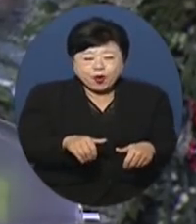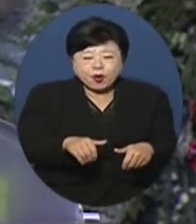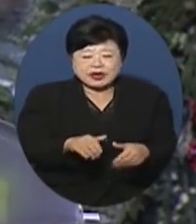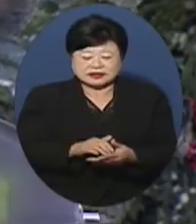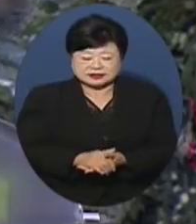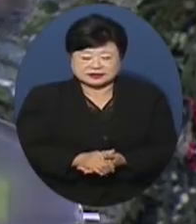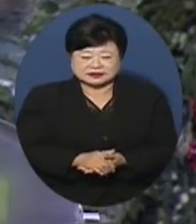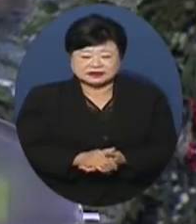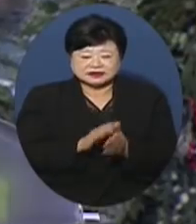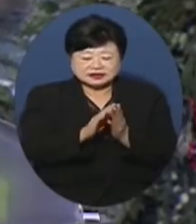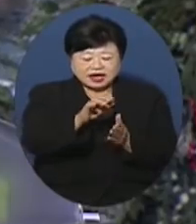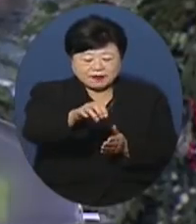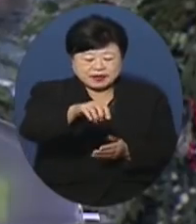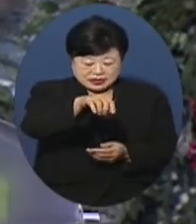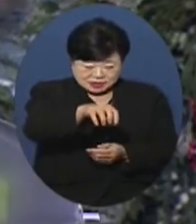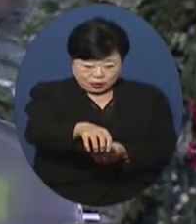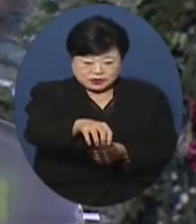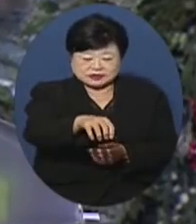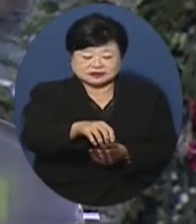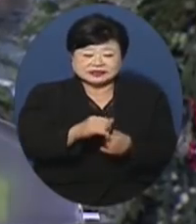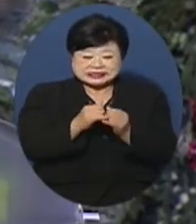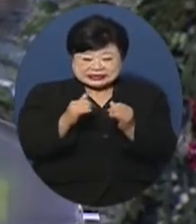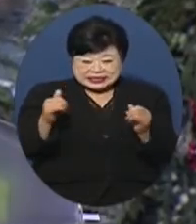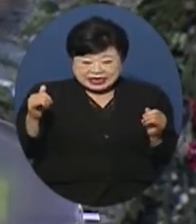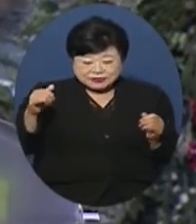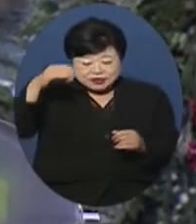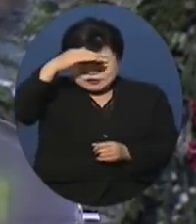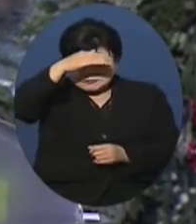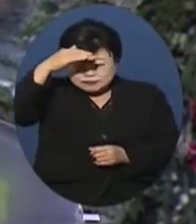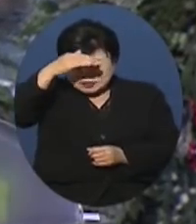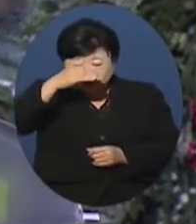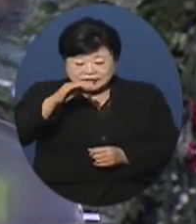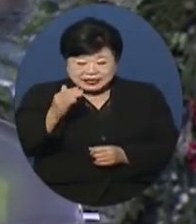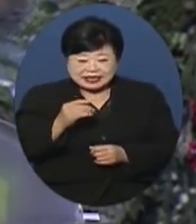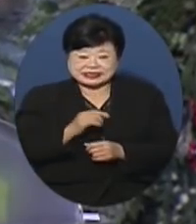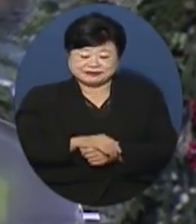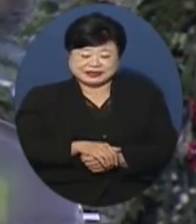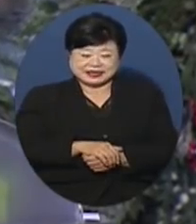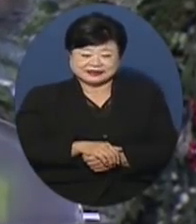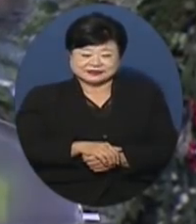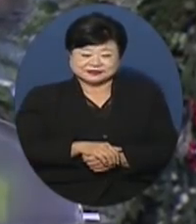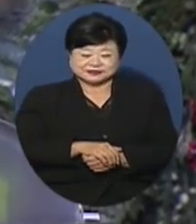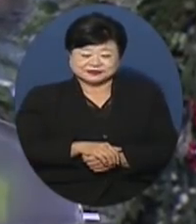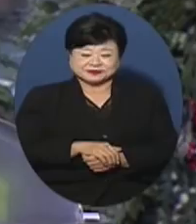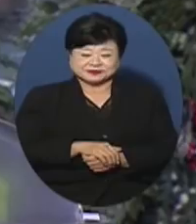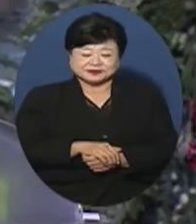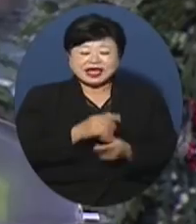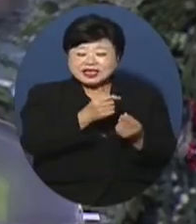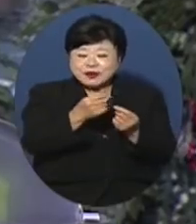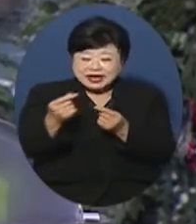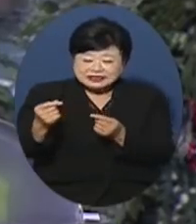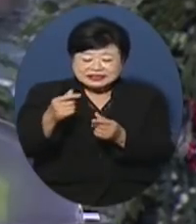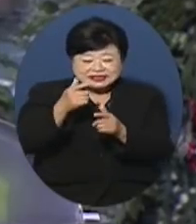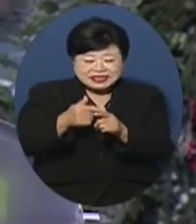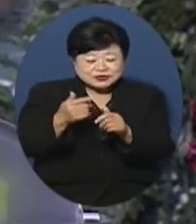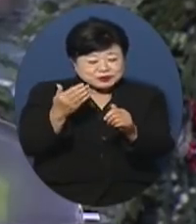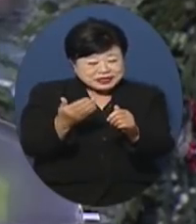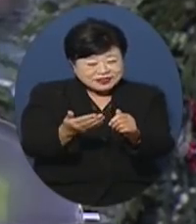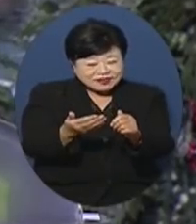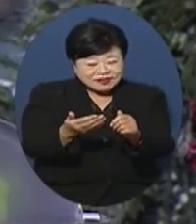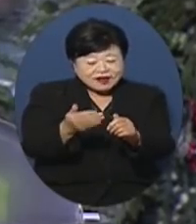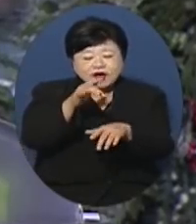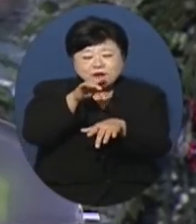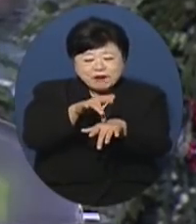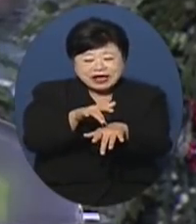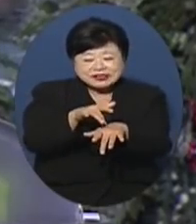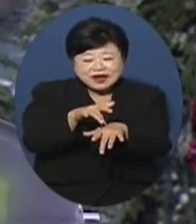앞에 내세워 사람들의 구경거리가 되게 했습니다. 이와 같이 예수님께서